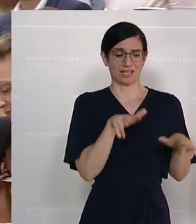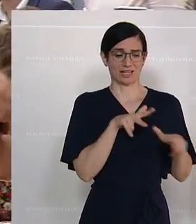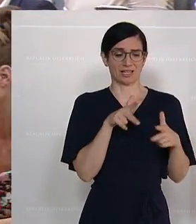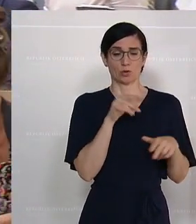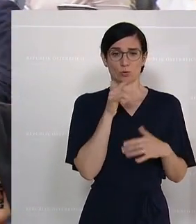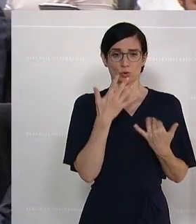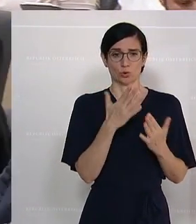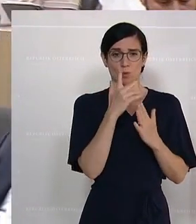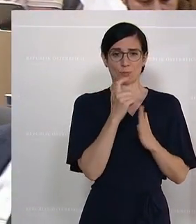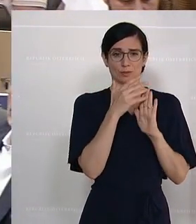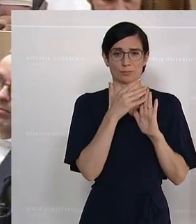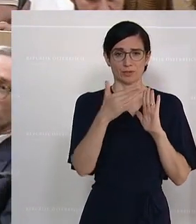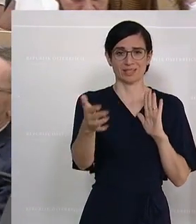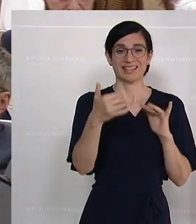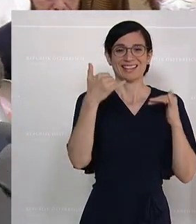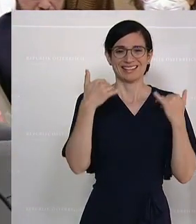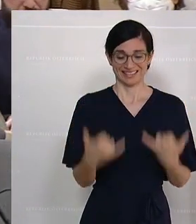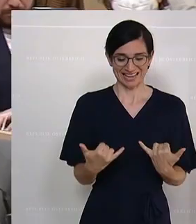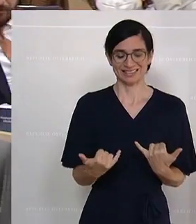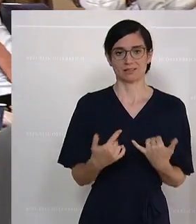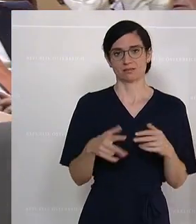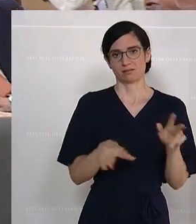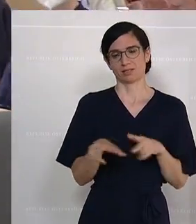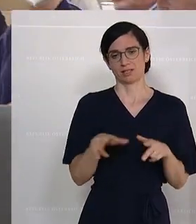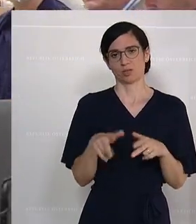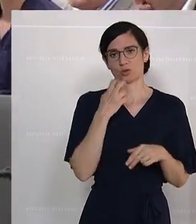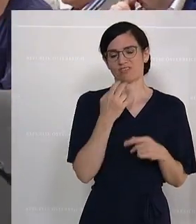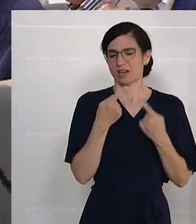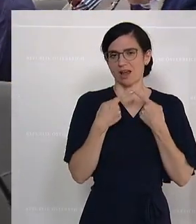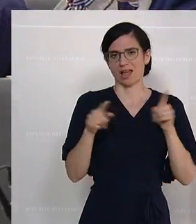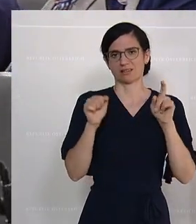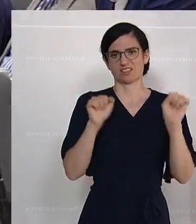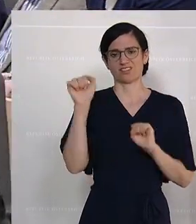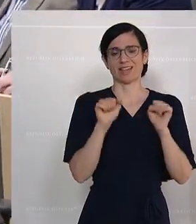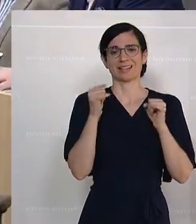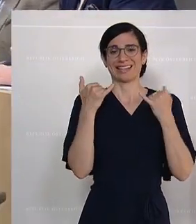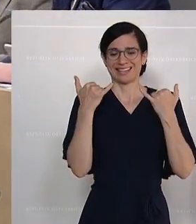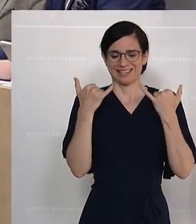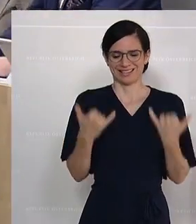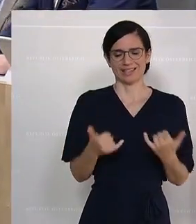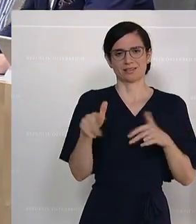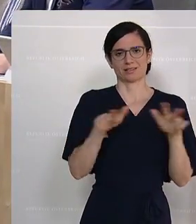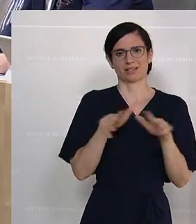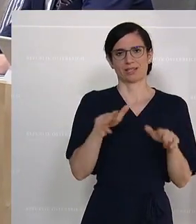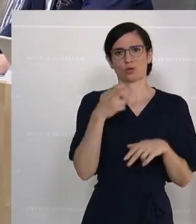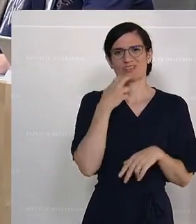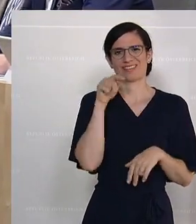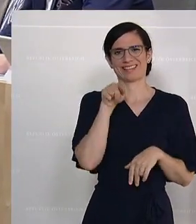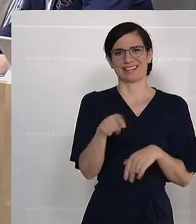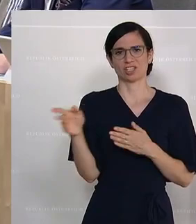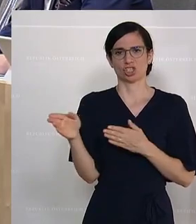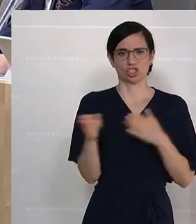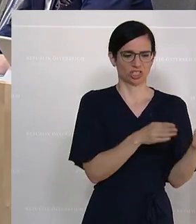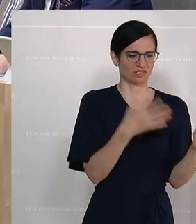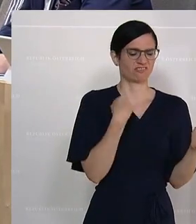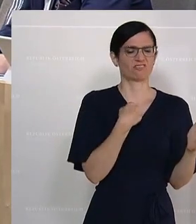regierung versucht den karren aus dem dreck zu ziehen nehmen sie das mal zur kenntnis vorher klar fahren